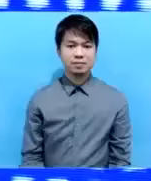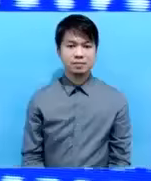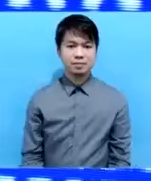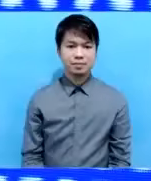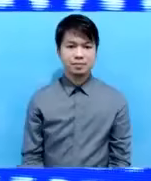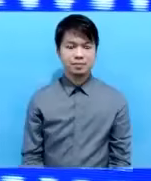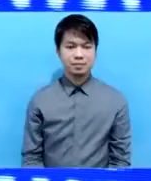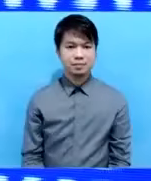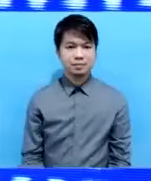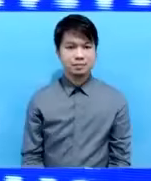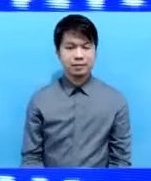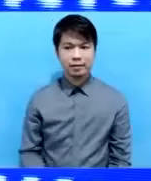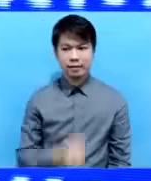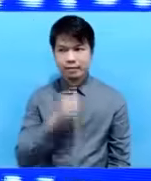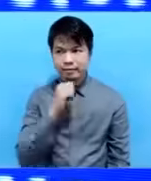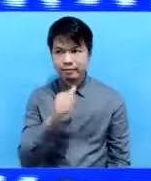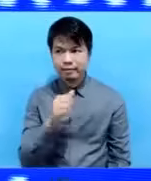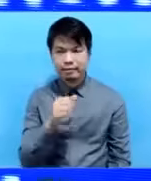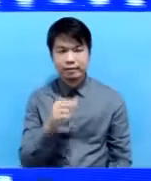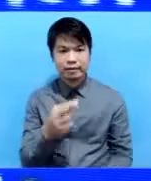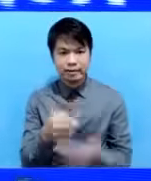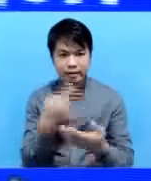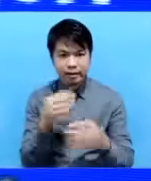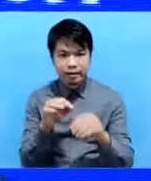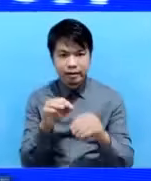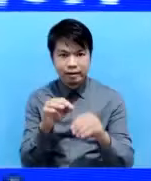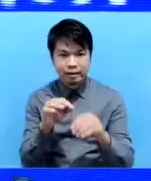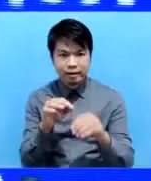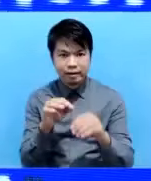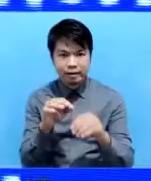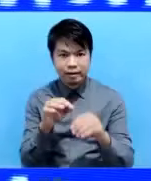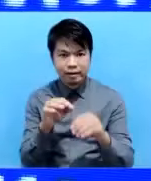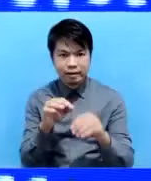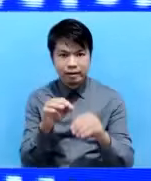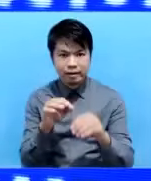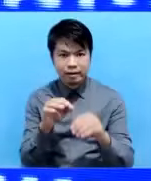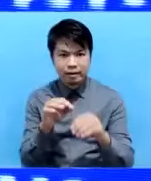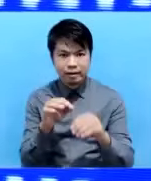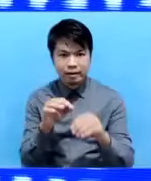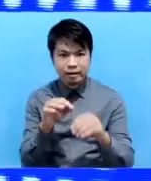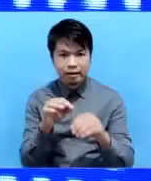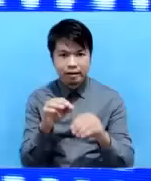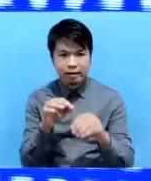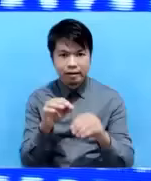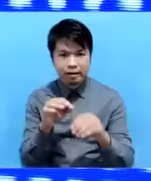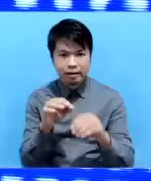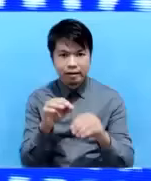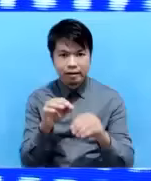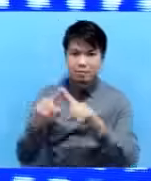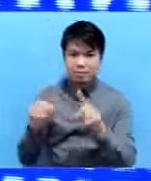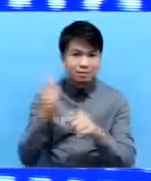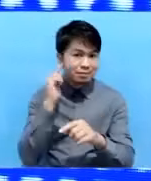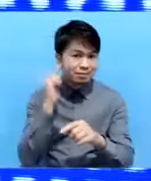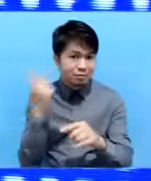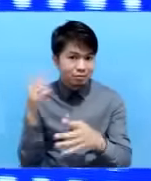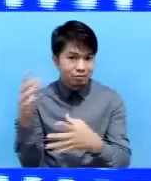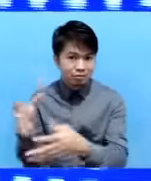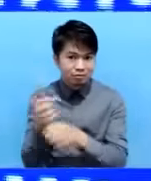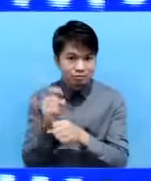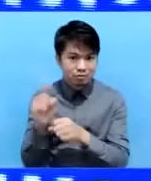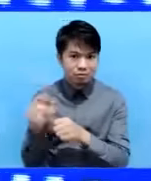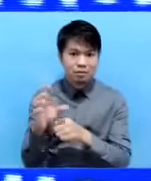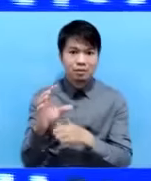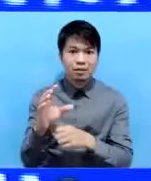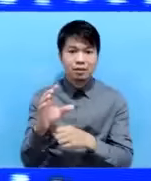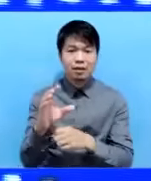Hindi palay kundi ginto ang inaani ngayon sa bukid ng ilang magsasaka sa Paracale, Camarines Norte. Sinamahan ng News 5 ang